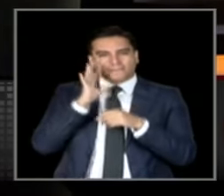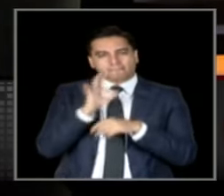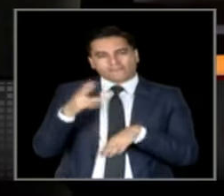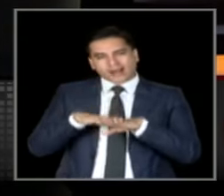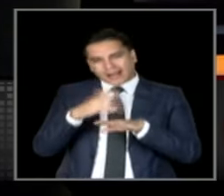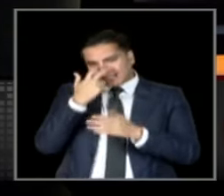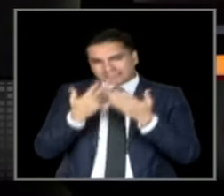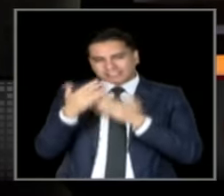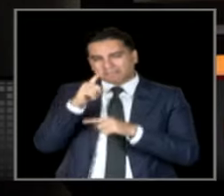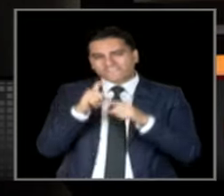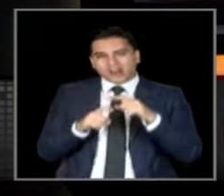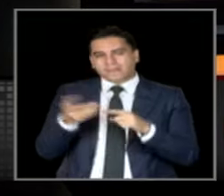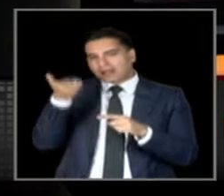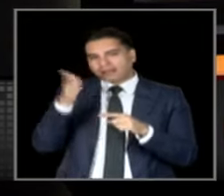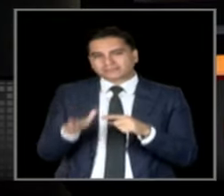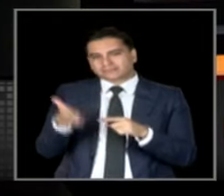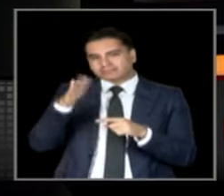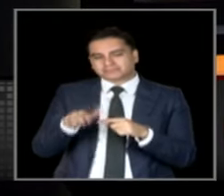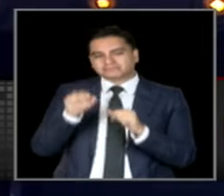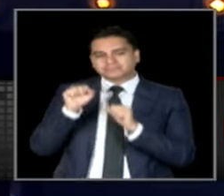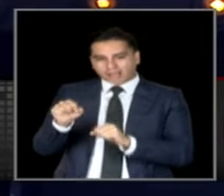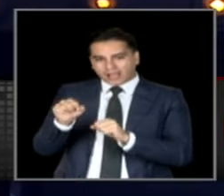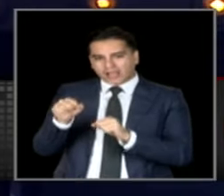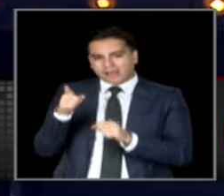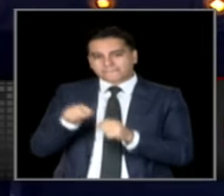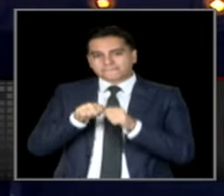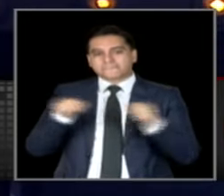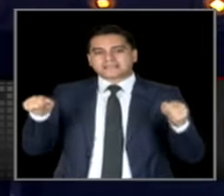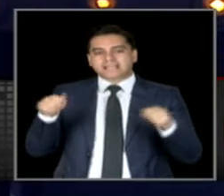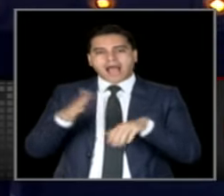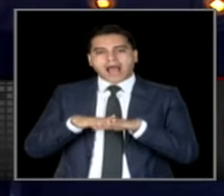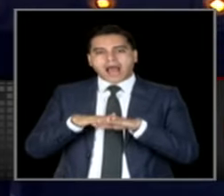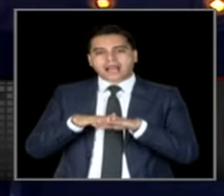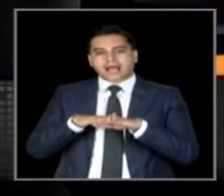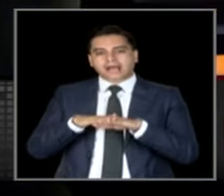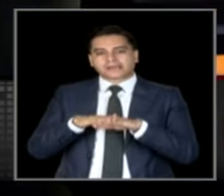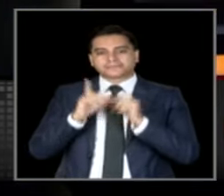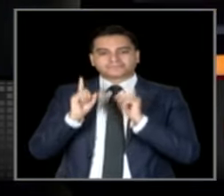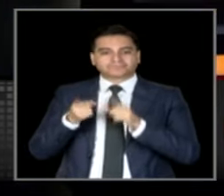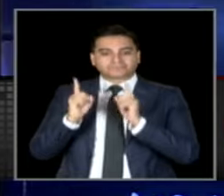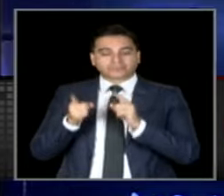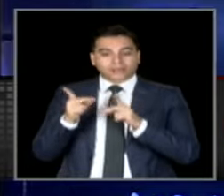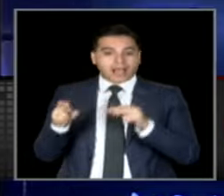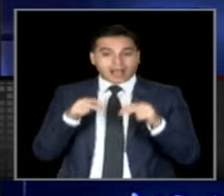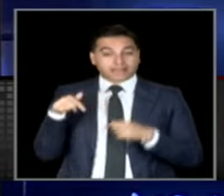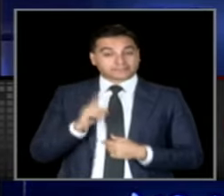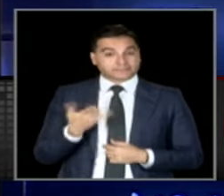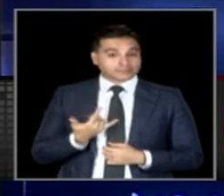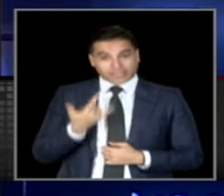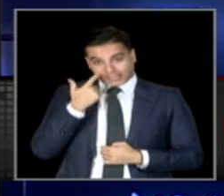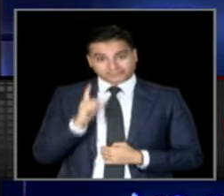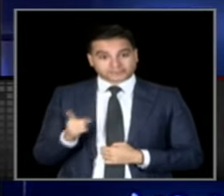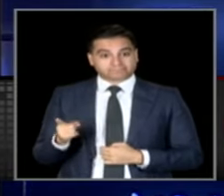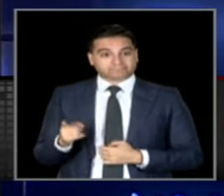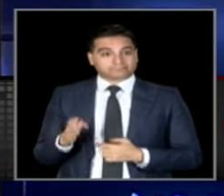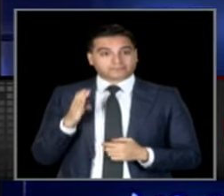عن النسبة المئوية من المساحة الكلية. الحلقة دي مش سهلة.